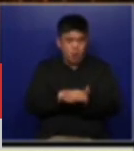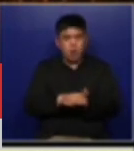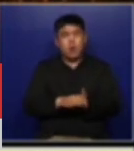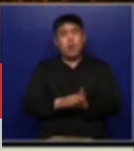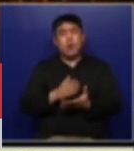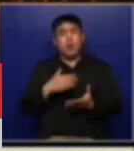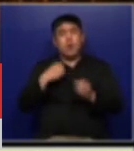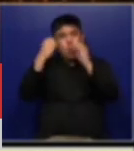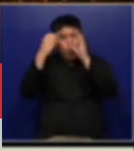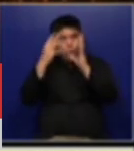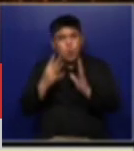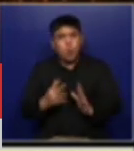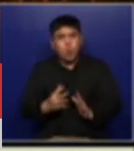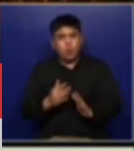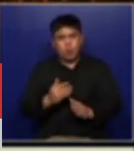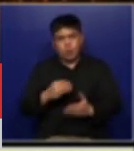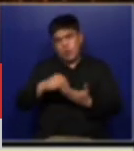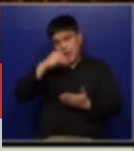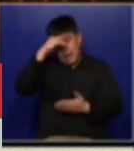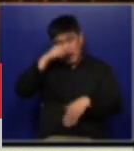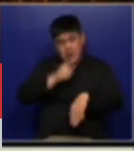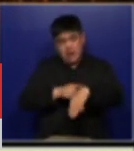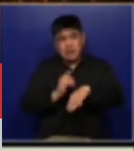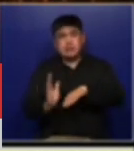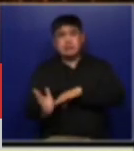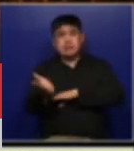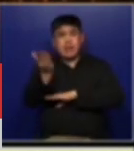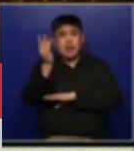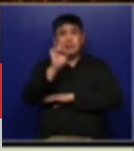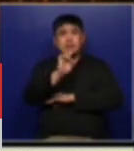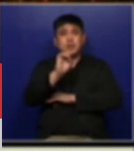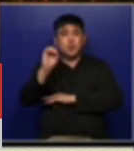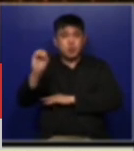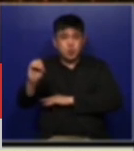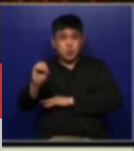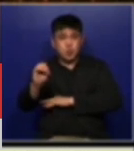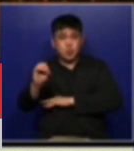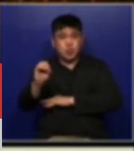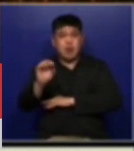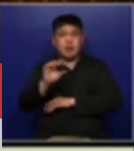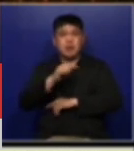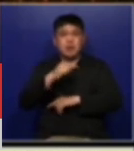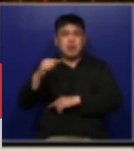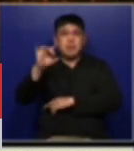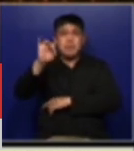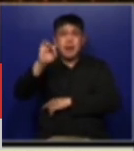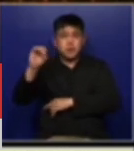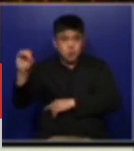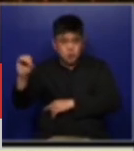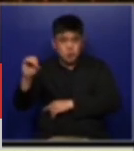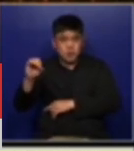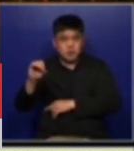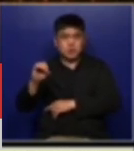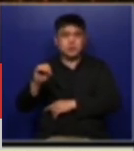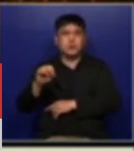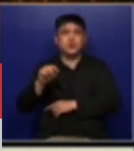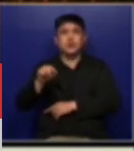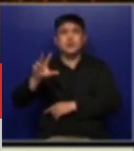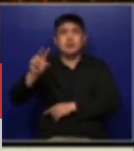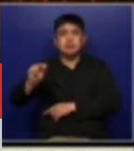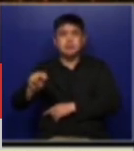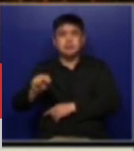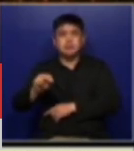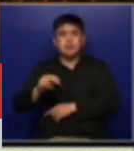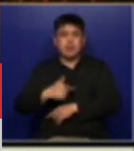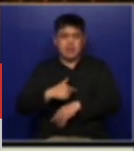กลับในช่วงเวลาเช้าตั้งแต่เวลา 7:00 นถึง 8:30 นและช่ว